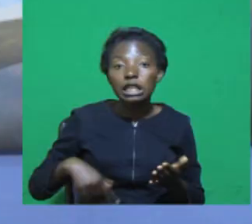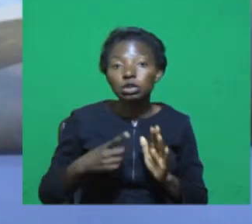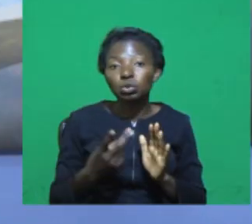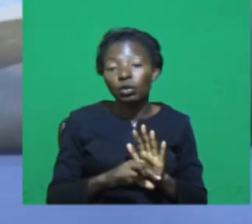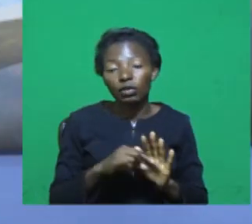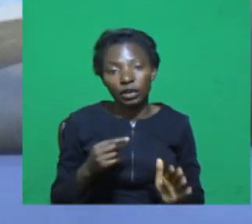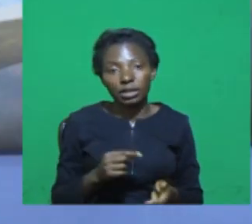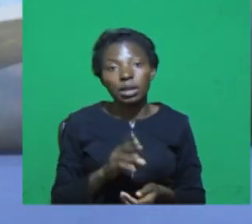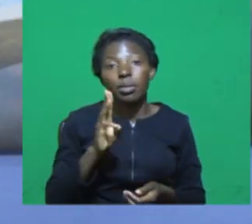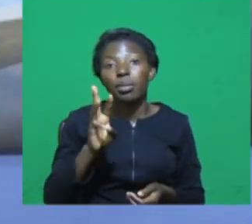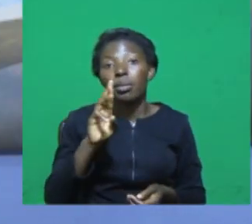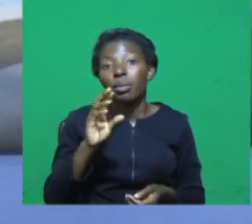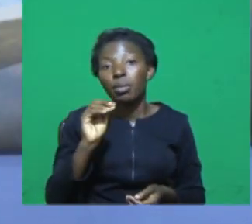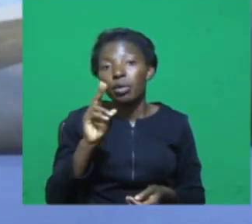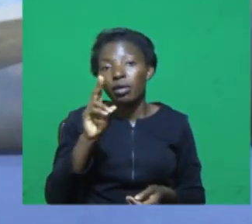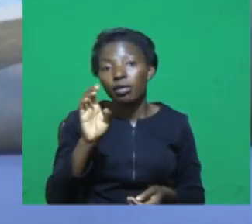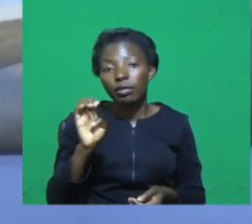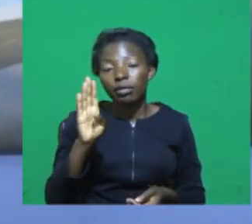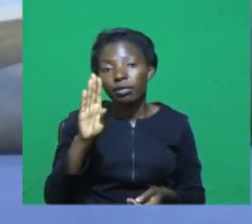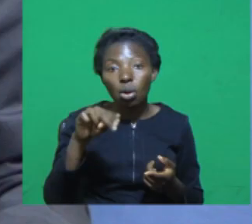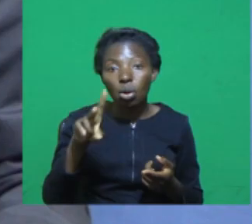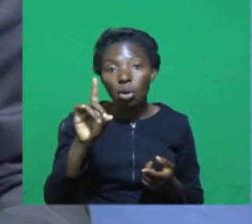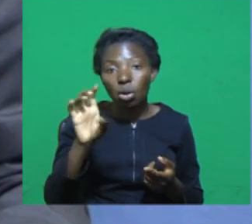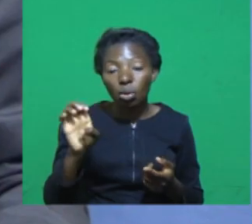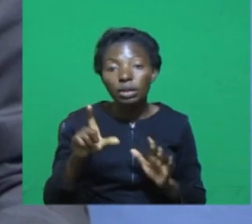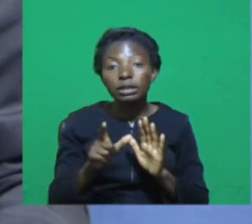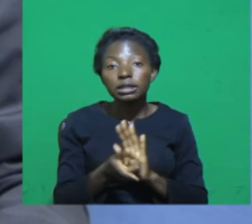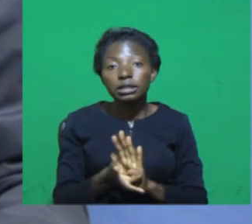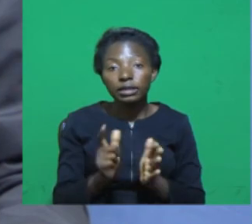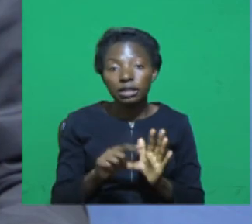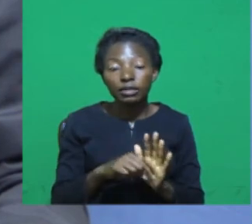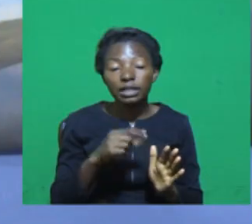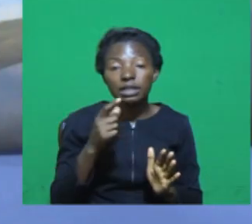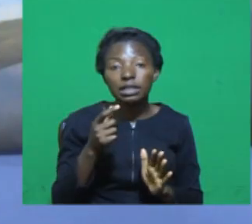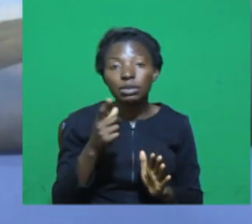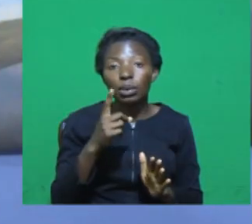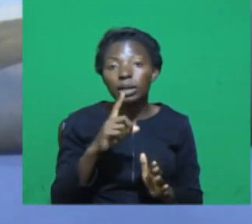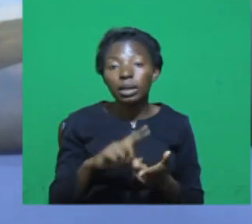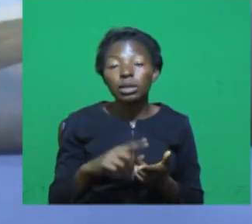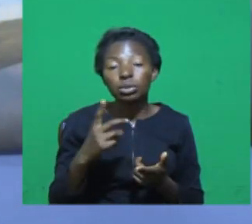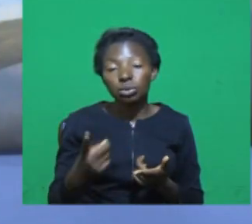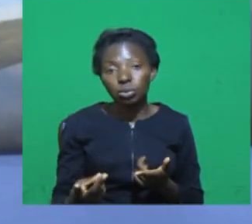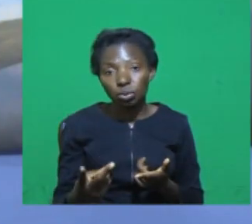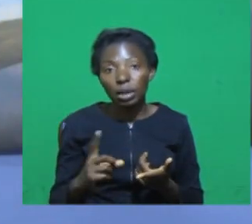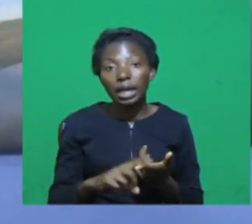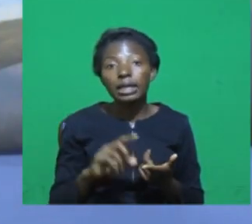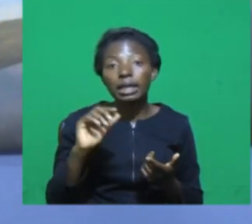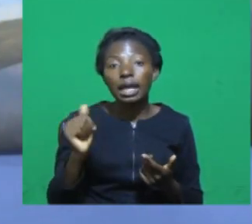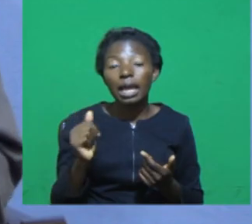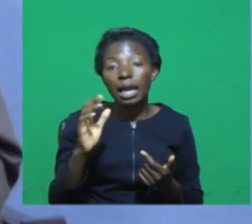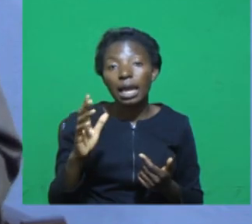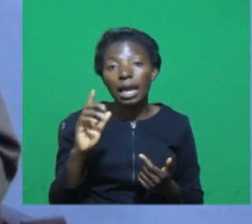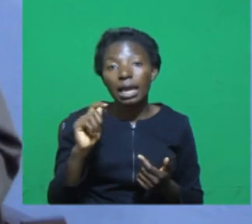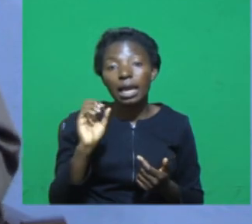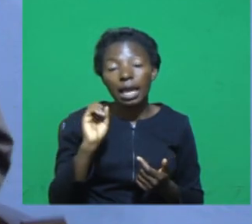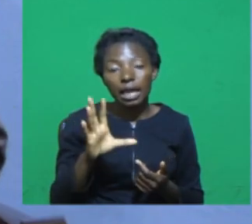pastor. Proverbs 17 verse 1 na 2 muibatanzana mabasa 19 verse 18 to 20. Okay.